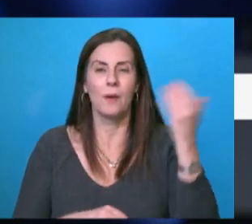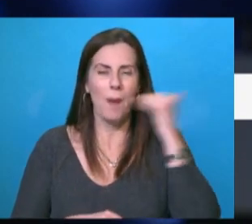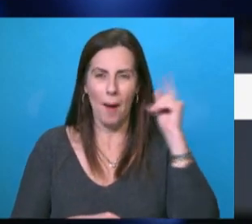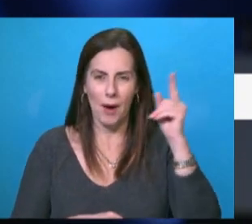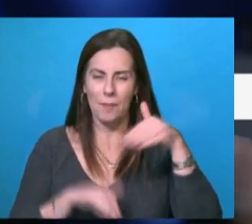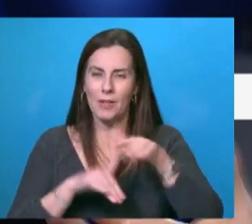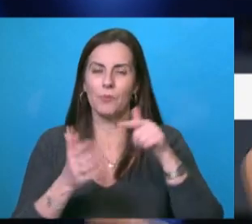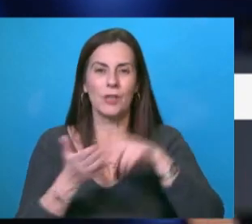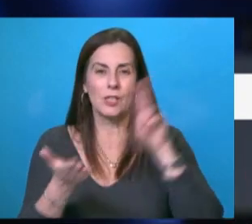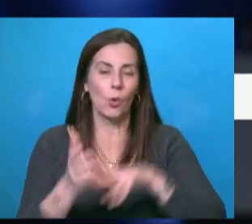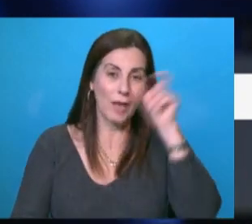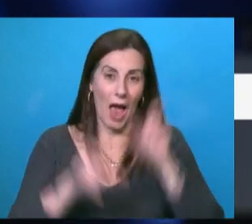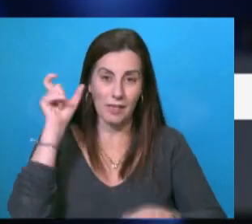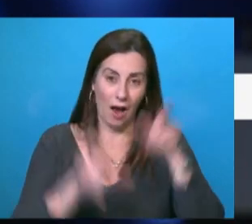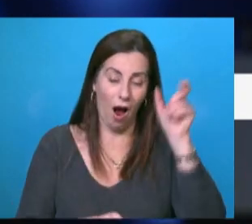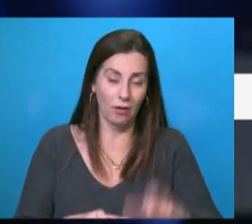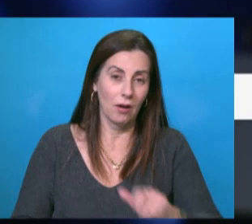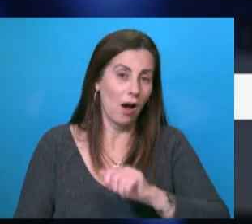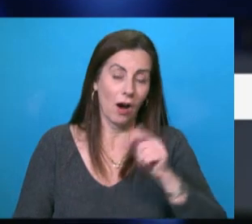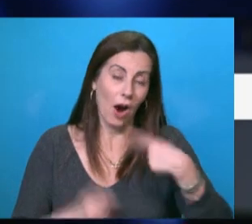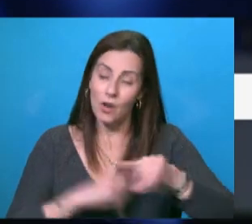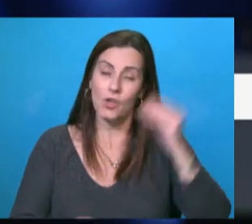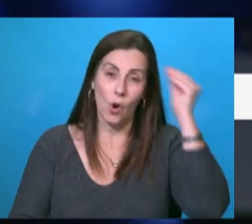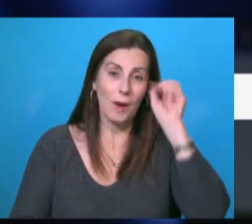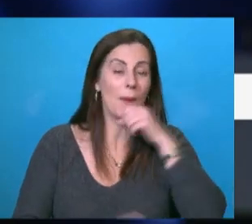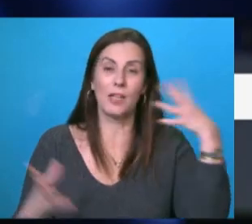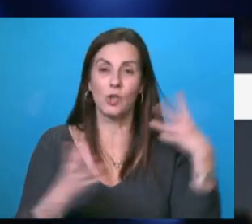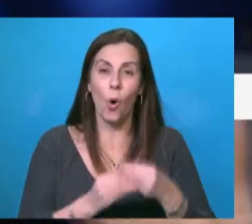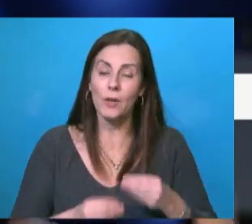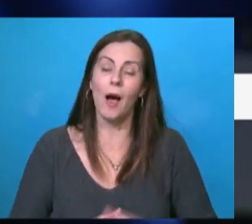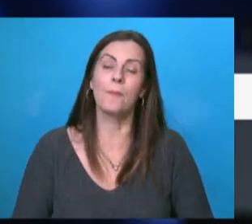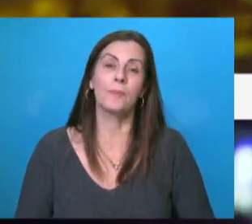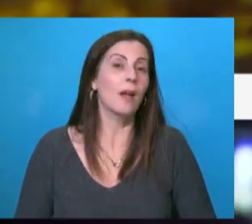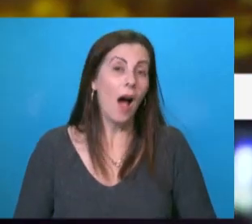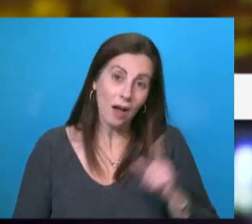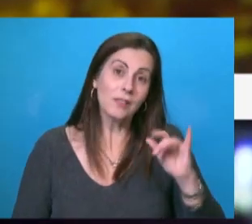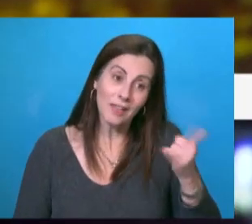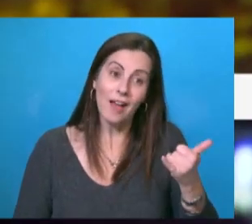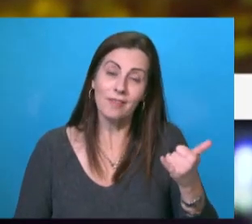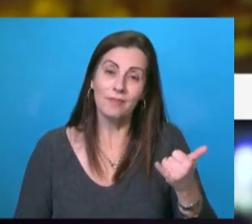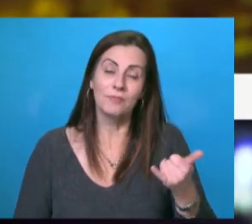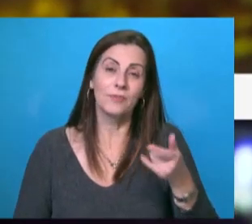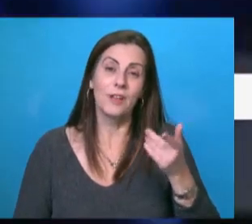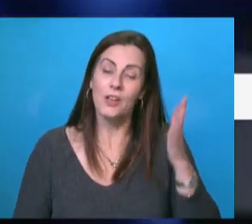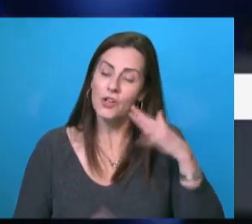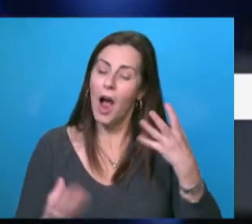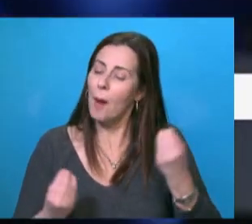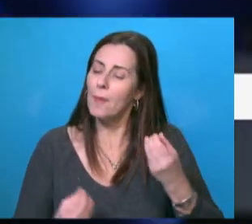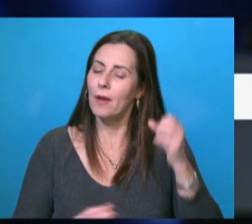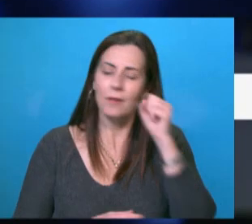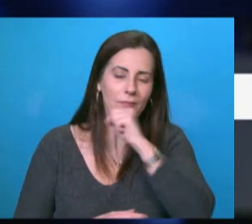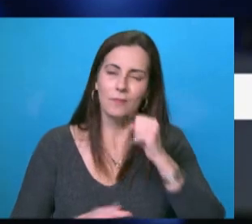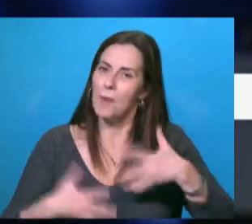זכויות אזרח הכי זכורות בהיסטוריה המודרנית. אז כן, בכלל השתתפות של הרבה אומנים מרגשים